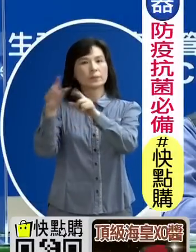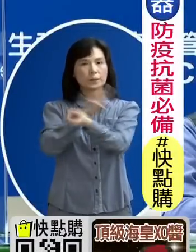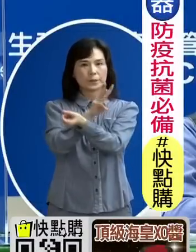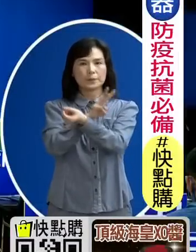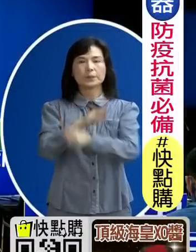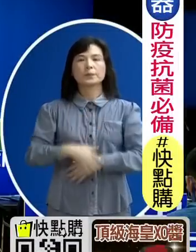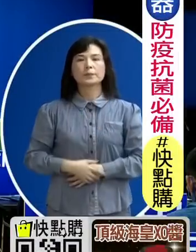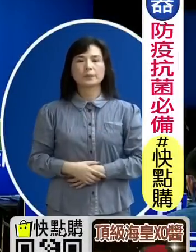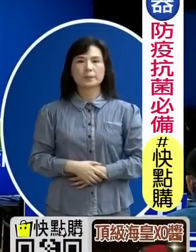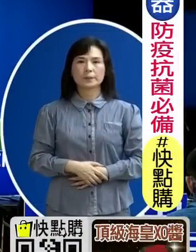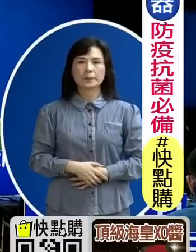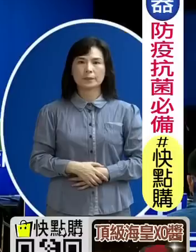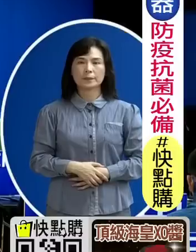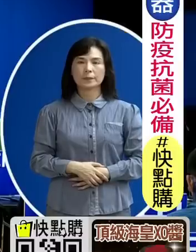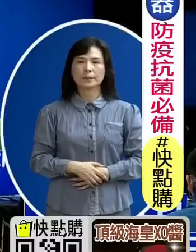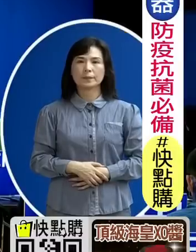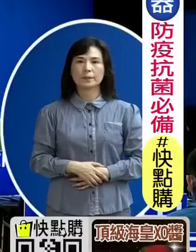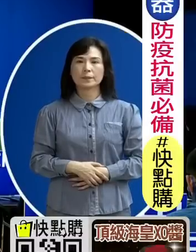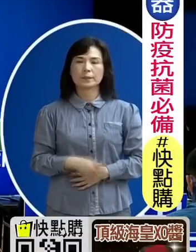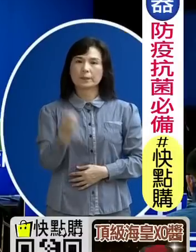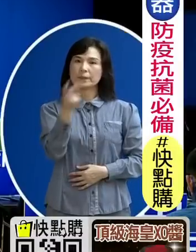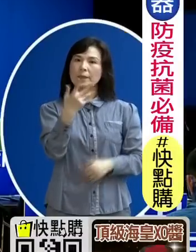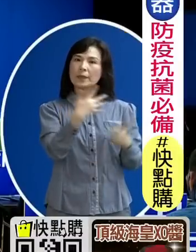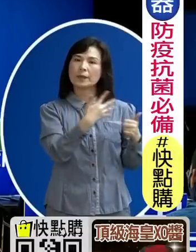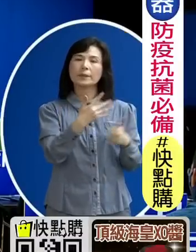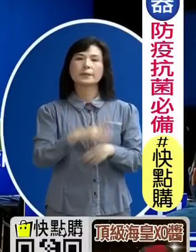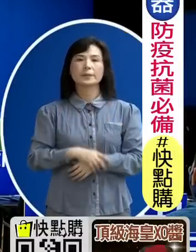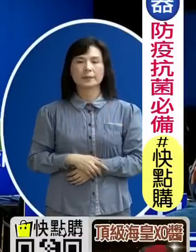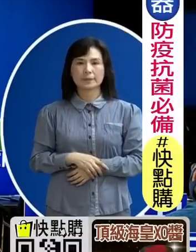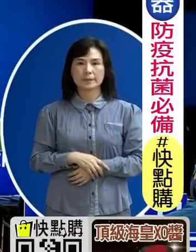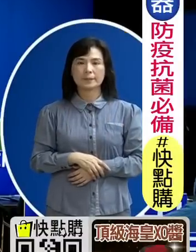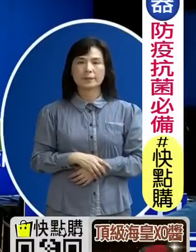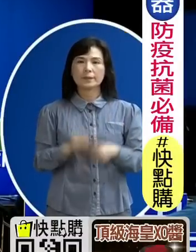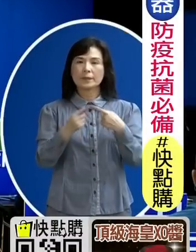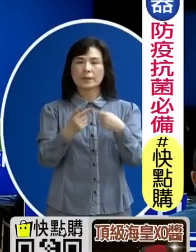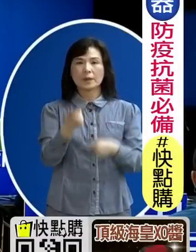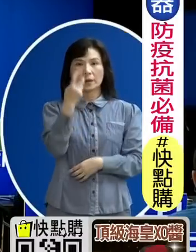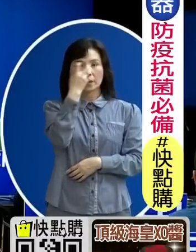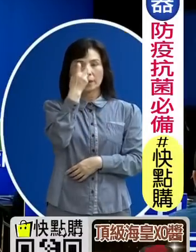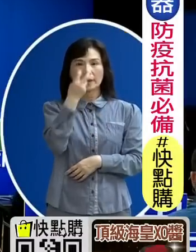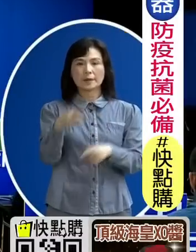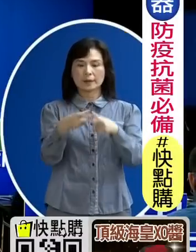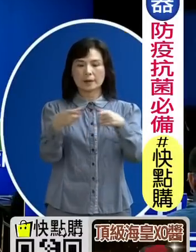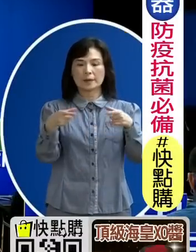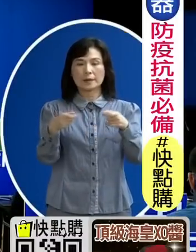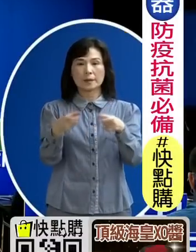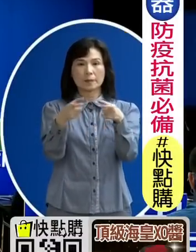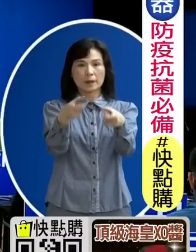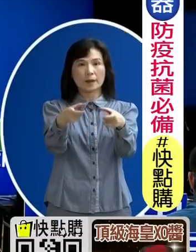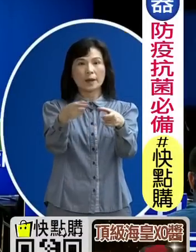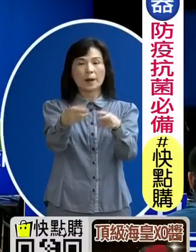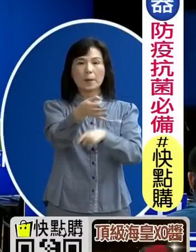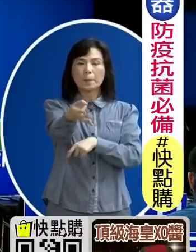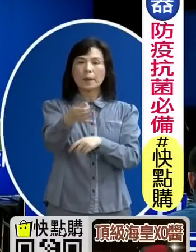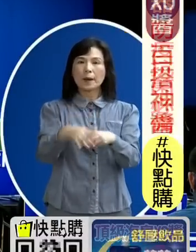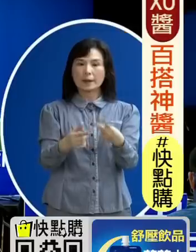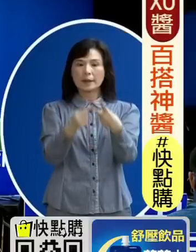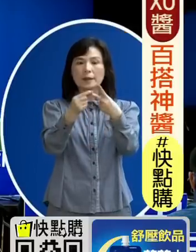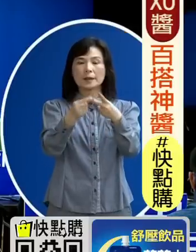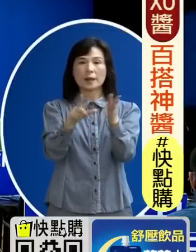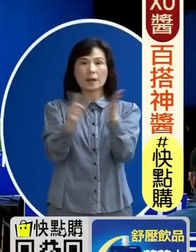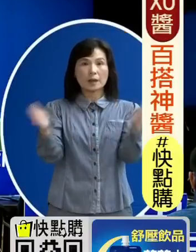下来， 压不下来，所以只能花100块再卖给我们民众。那很多人都觉得，为什么台湾的快筛这么贵？法国啊，可能